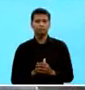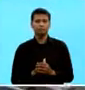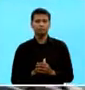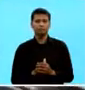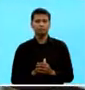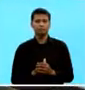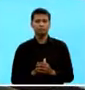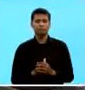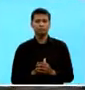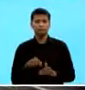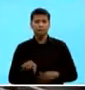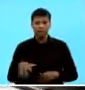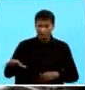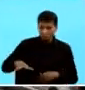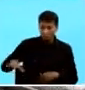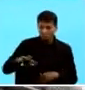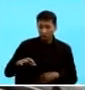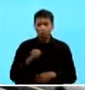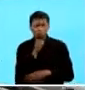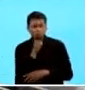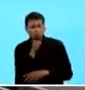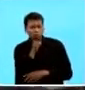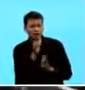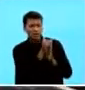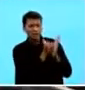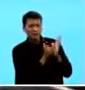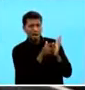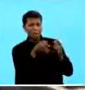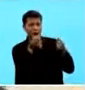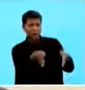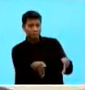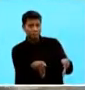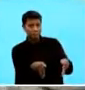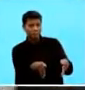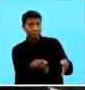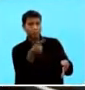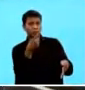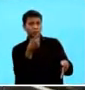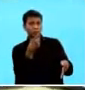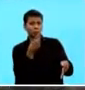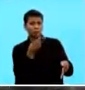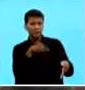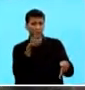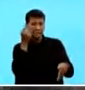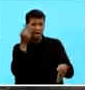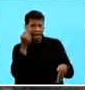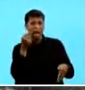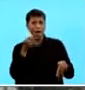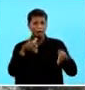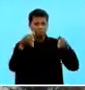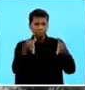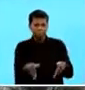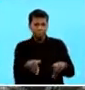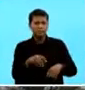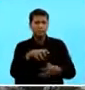jenazah. Dan sebelumnya memang sudah dijadwalkan akan dimakamkan di TPU Sokrajak pada